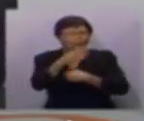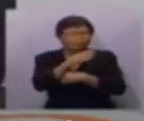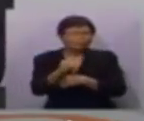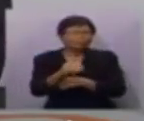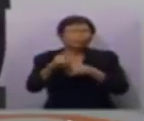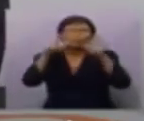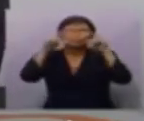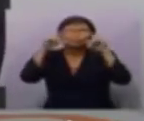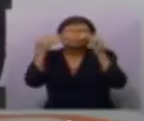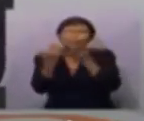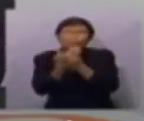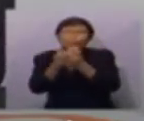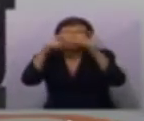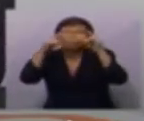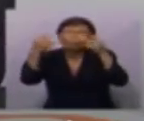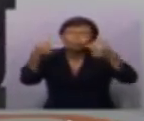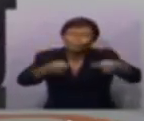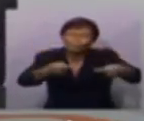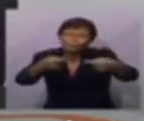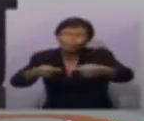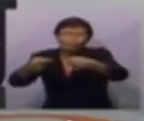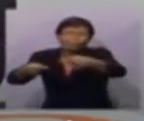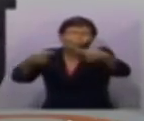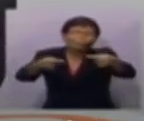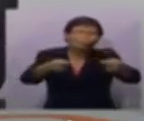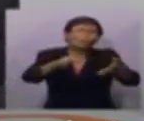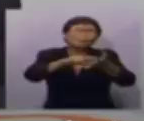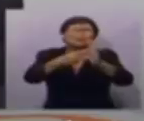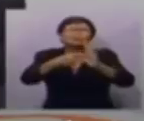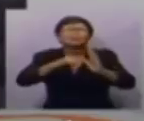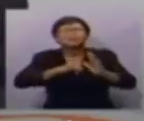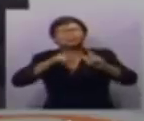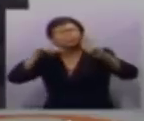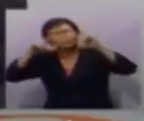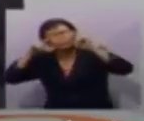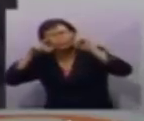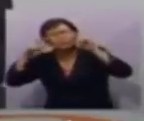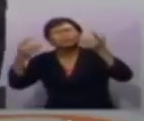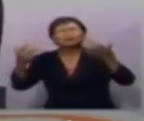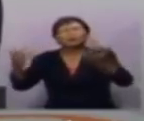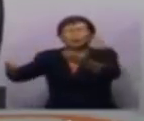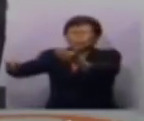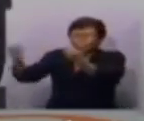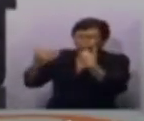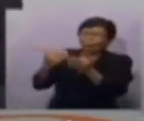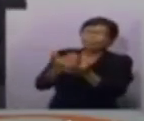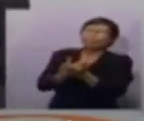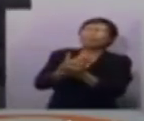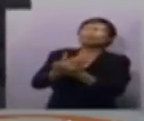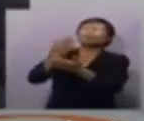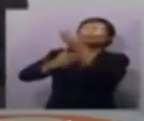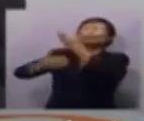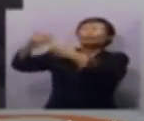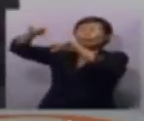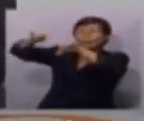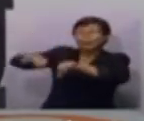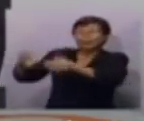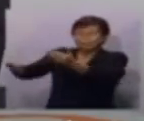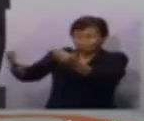Dan muka baru yang bertanding di, maksud saya muka yang dibawa kembali kalaupun telah kalah, seperti